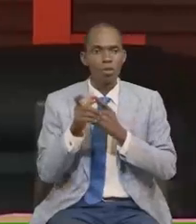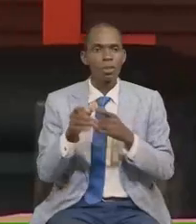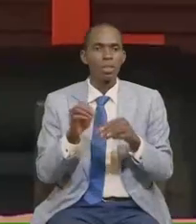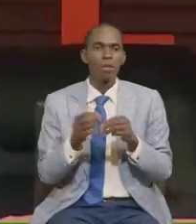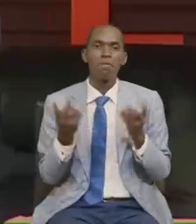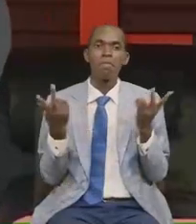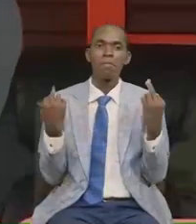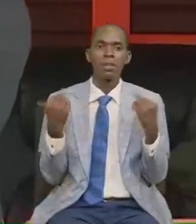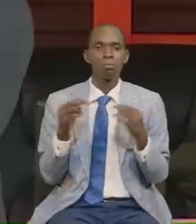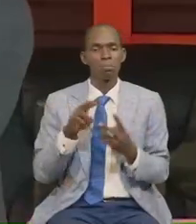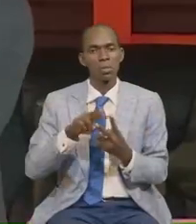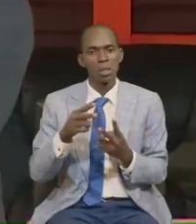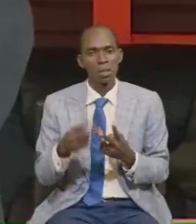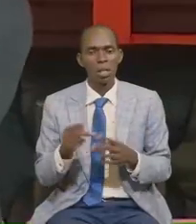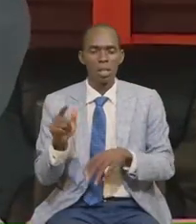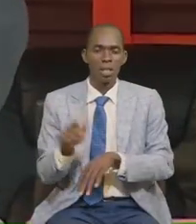vain.